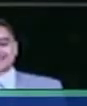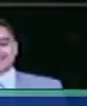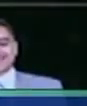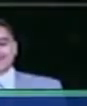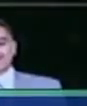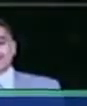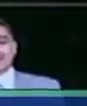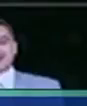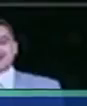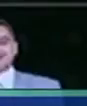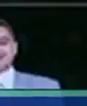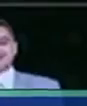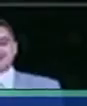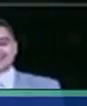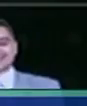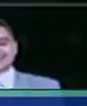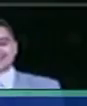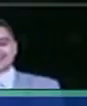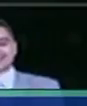هنسقف لك كلنا دلوقتي.